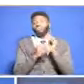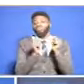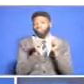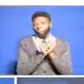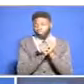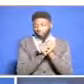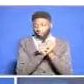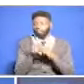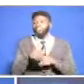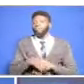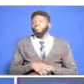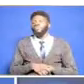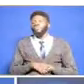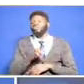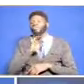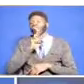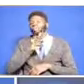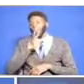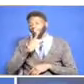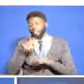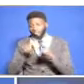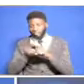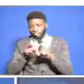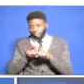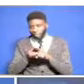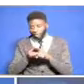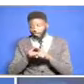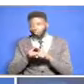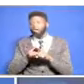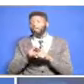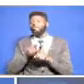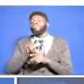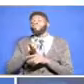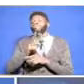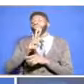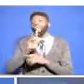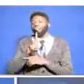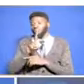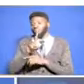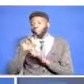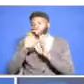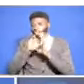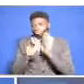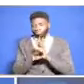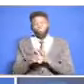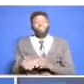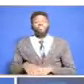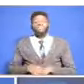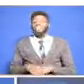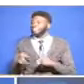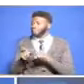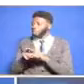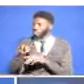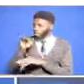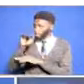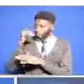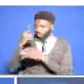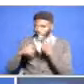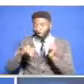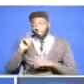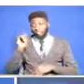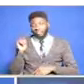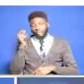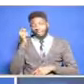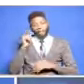201 vya katiba. Hali kadhalika, wakili huyo anataka rais aagizwe kuvunja bunge kwa kuzingatia ushauri